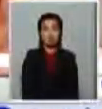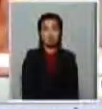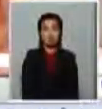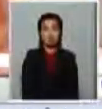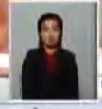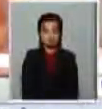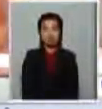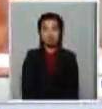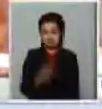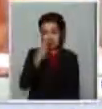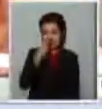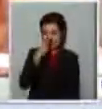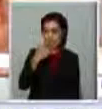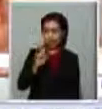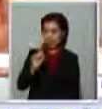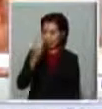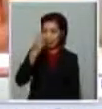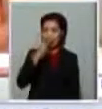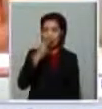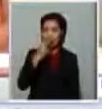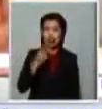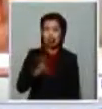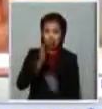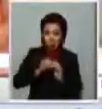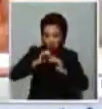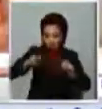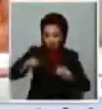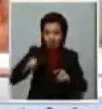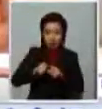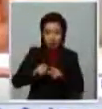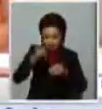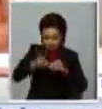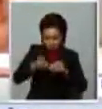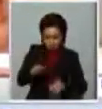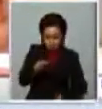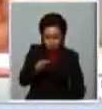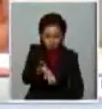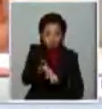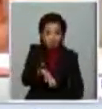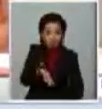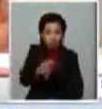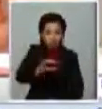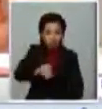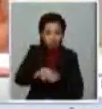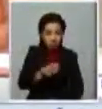เพิ่งเคยเห็นนี่แหละนะคะทุเรียนทอดที่ยังคงกลิ่นทุเรียนแล้วก็รสชา